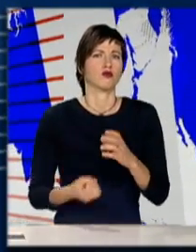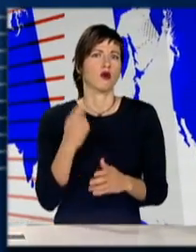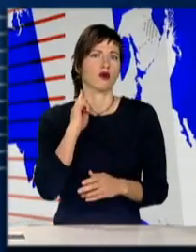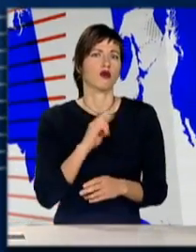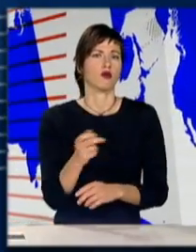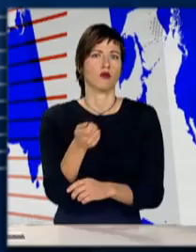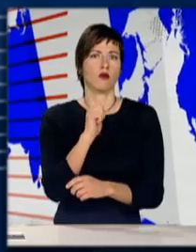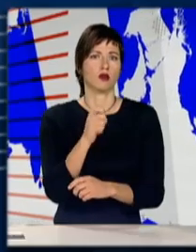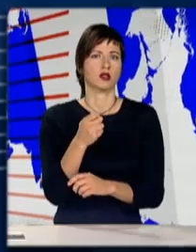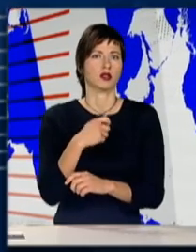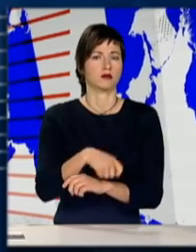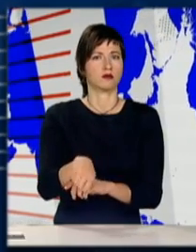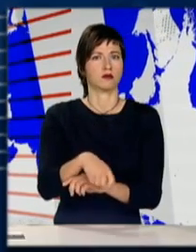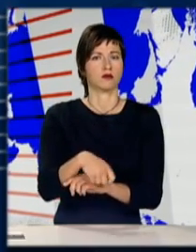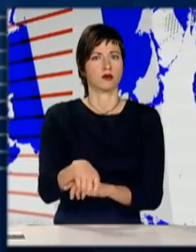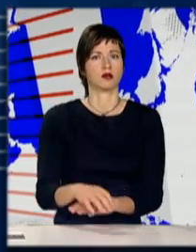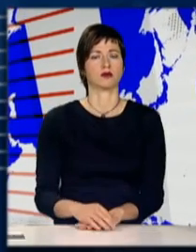πολιτικής δικονομίας.